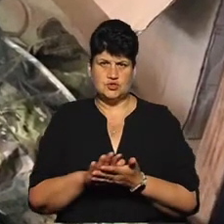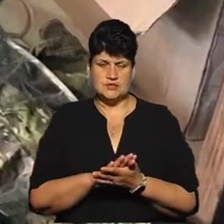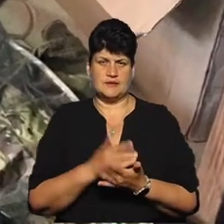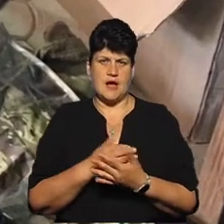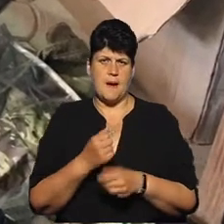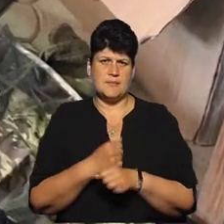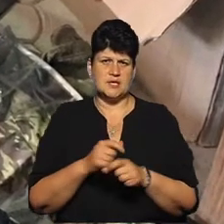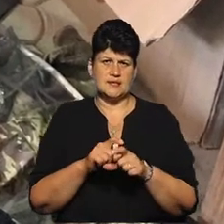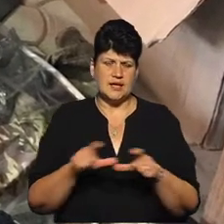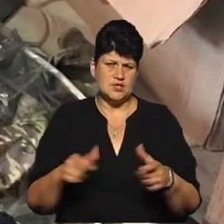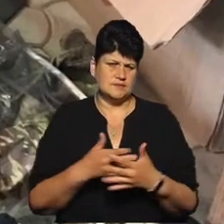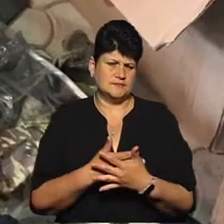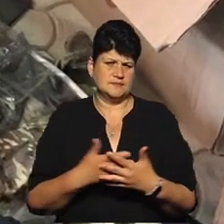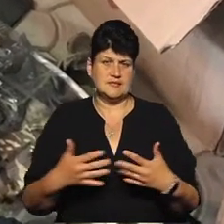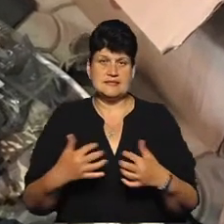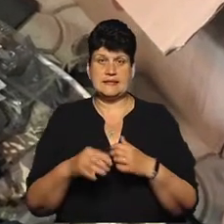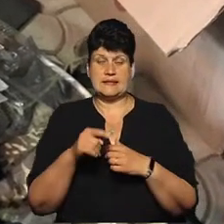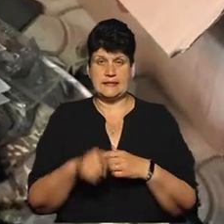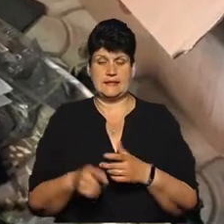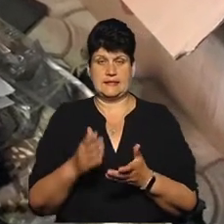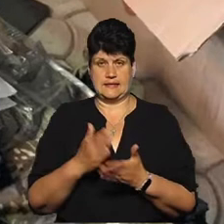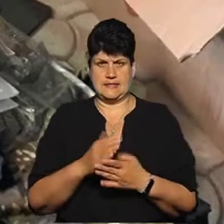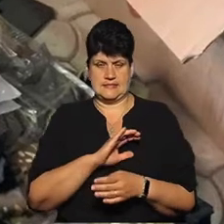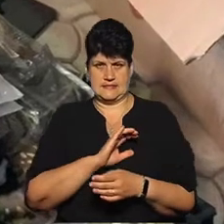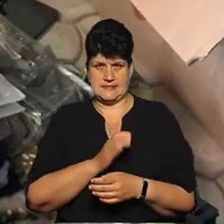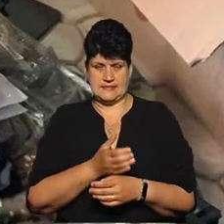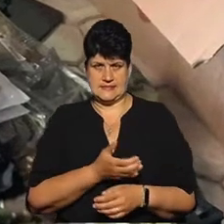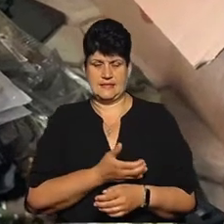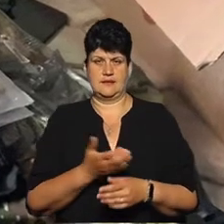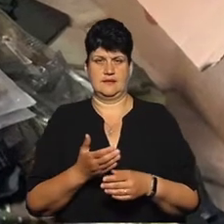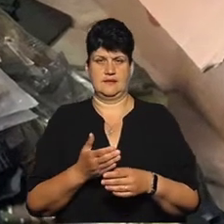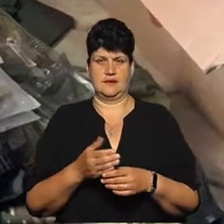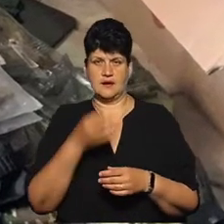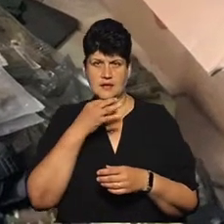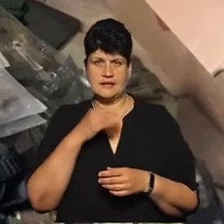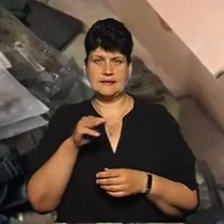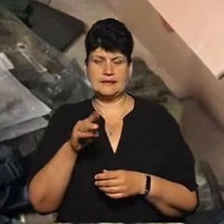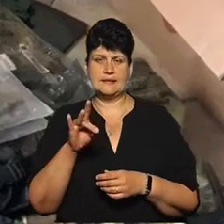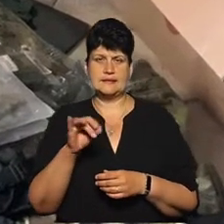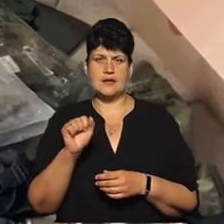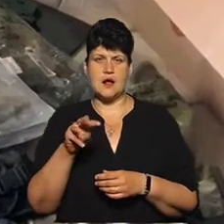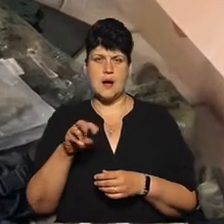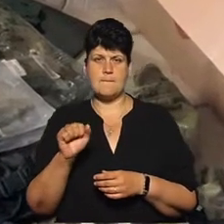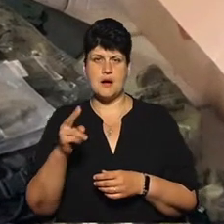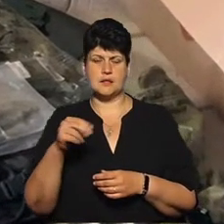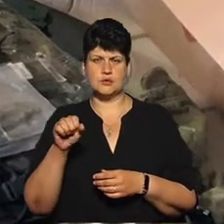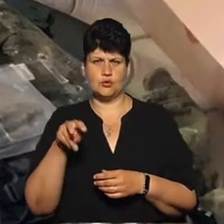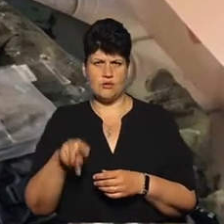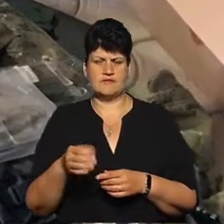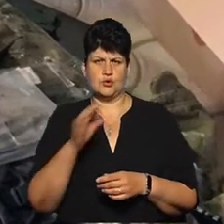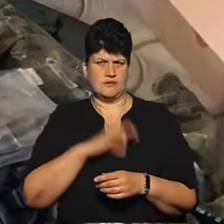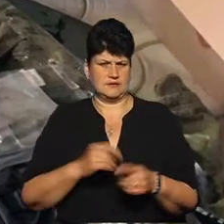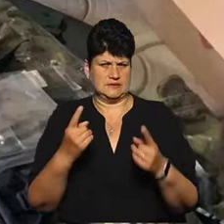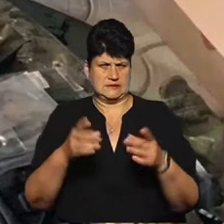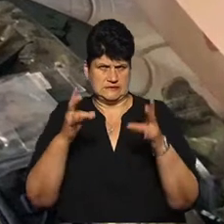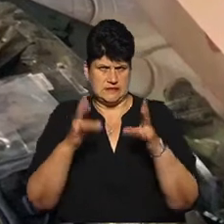медикаменти, серед яких сильно діючий лікарський засіб трамадол, який є наркотичним анальгетиком і використовується при сильних травмах або ж як знеболювальне